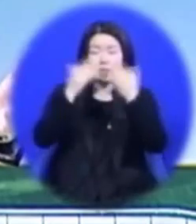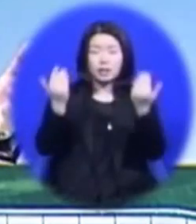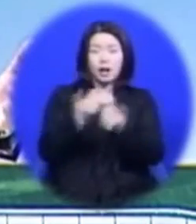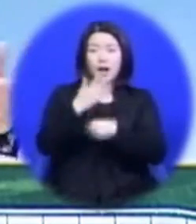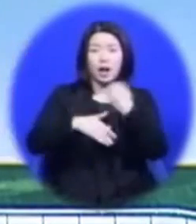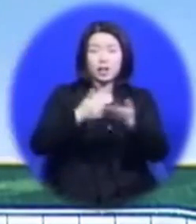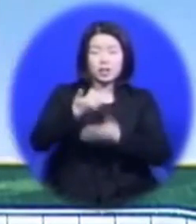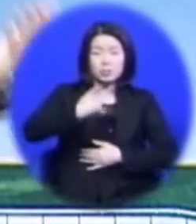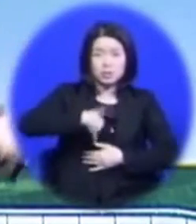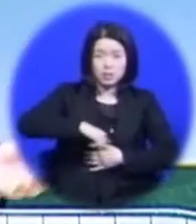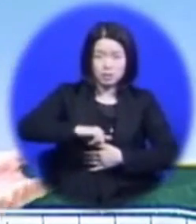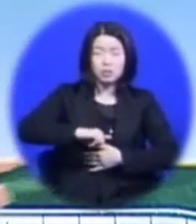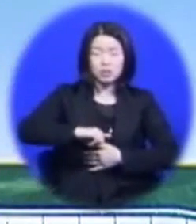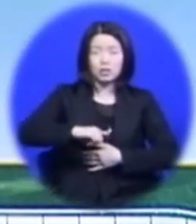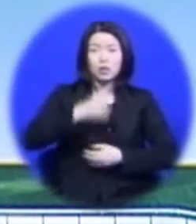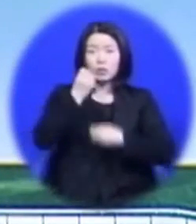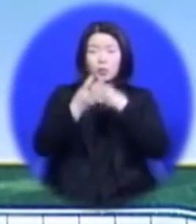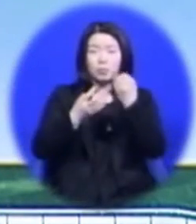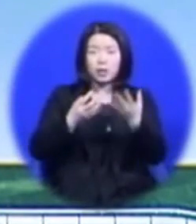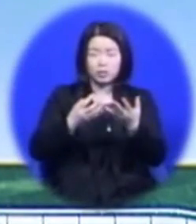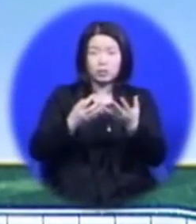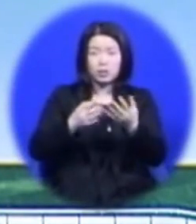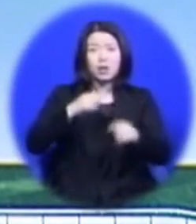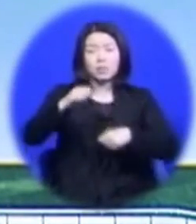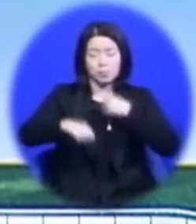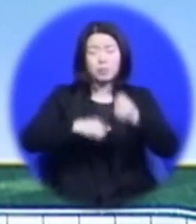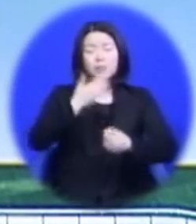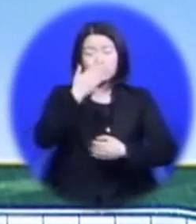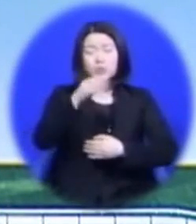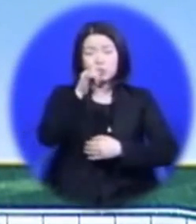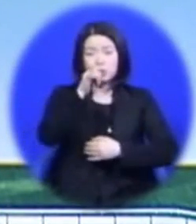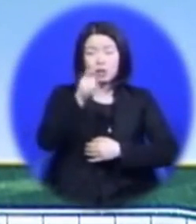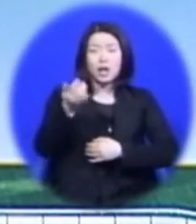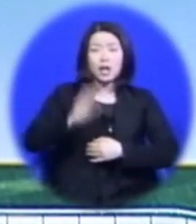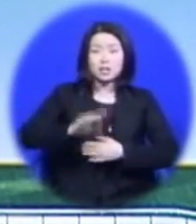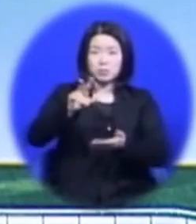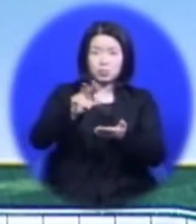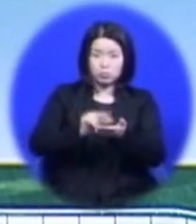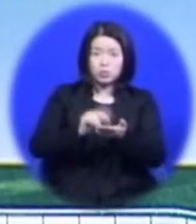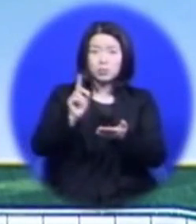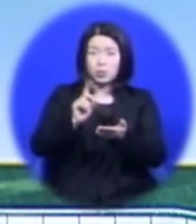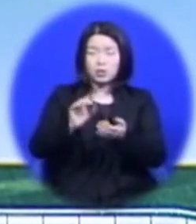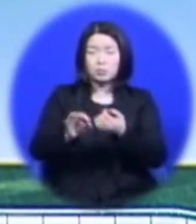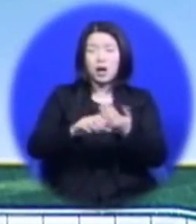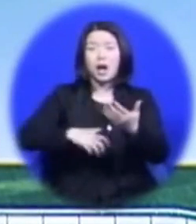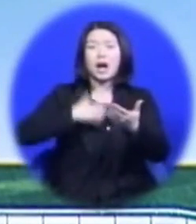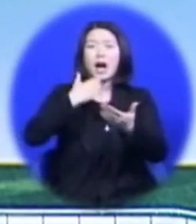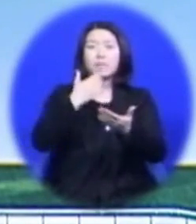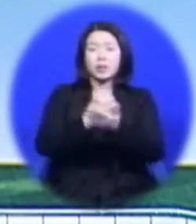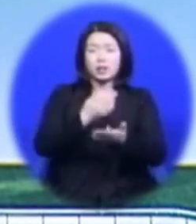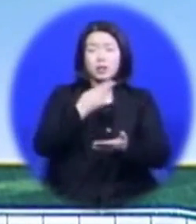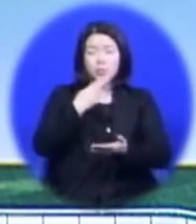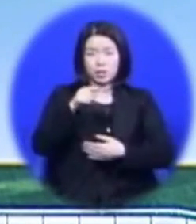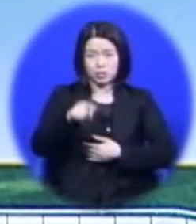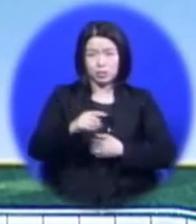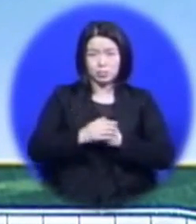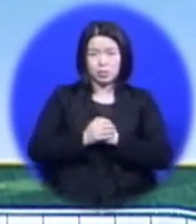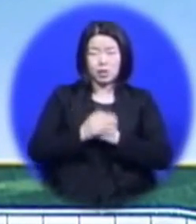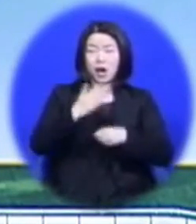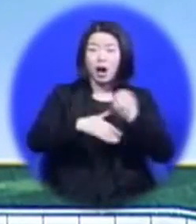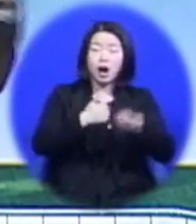고백을 스스럼없이 합니다. 문제는 감격이 없다는 데 문제가 있는 겁니다. 하나님도 안